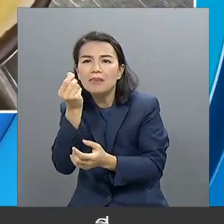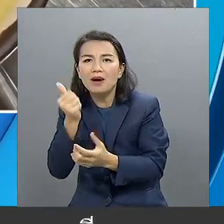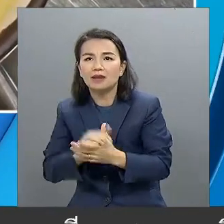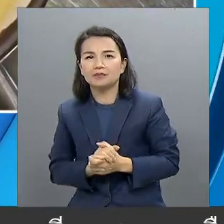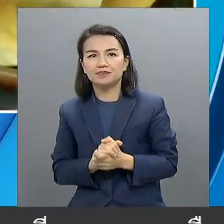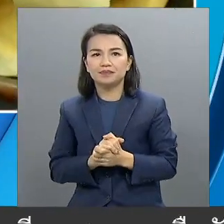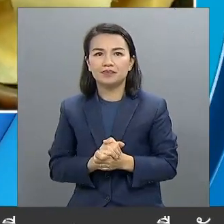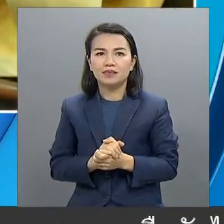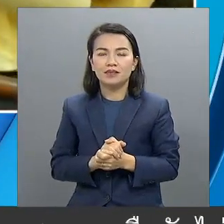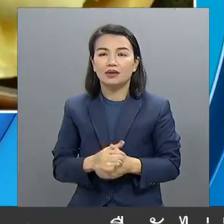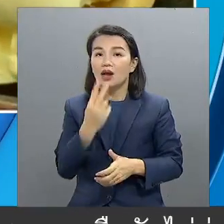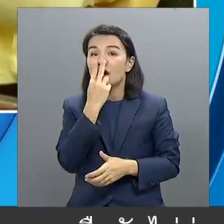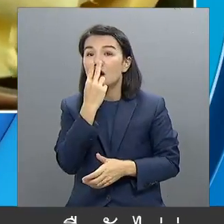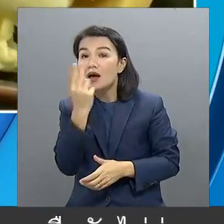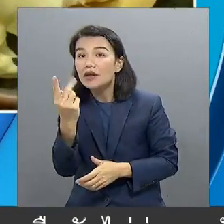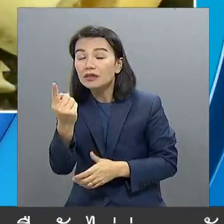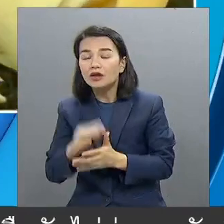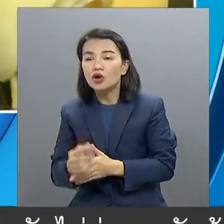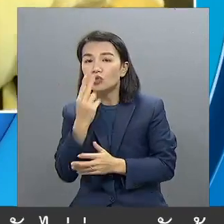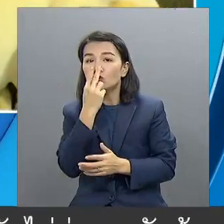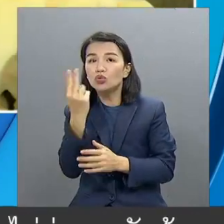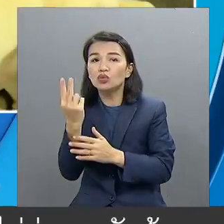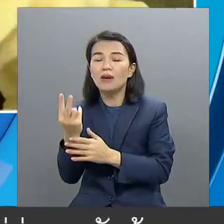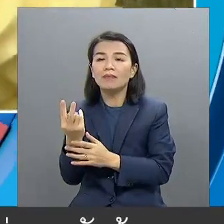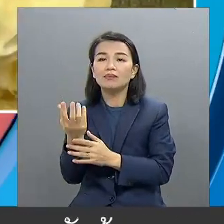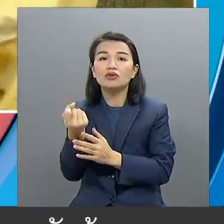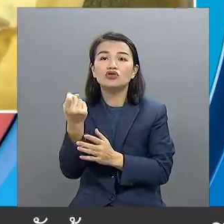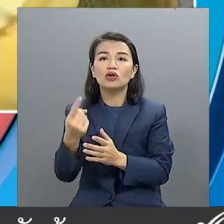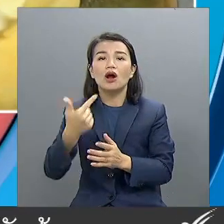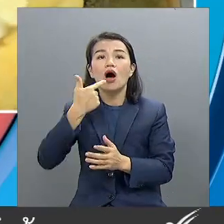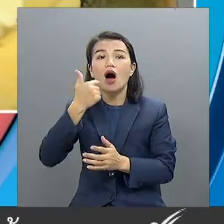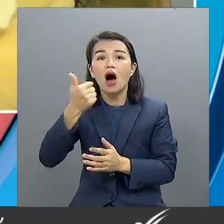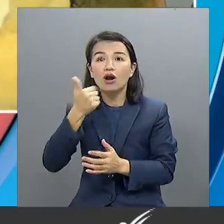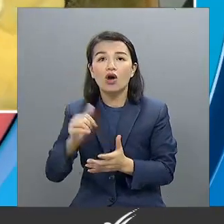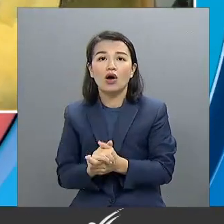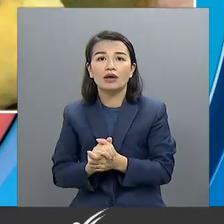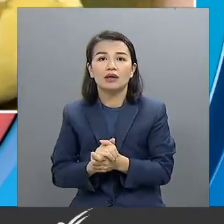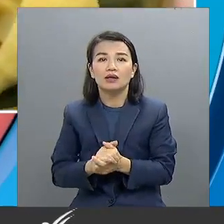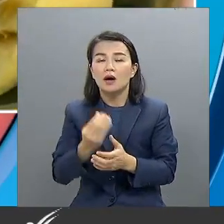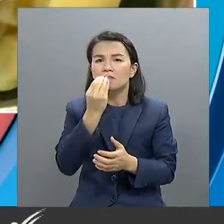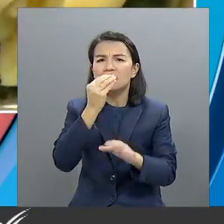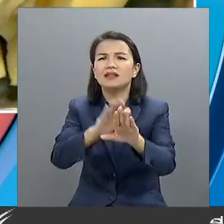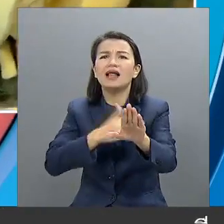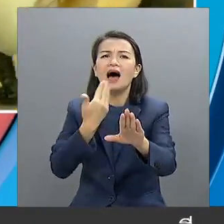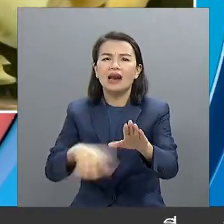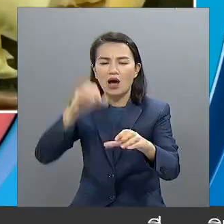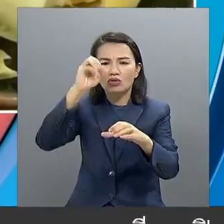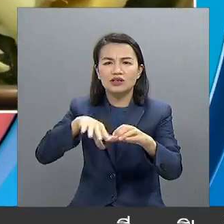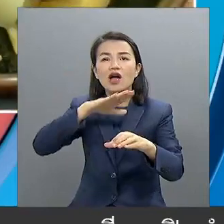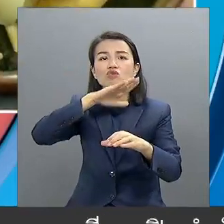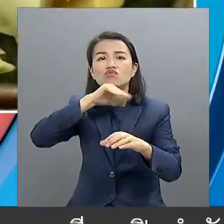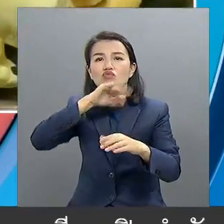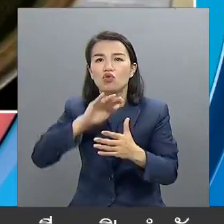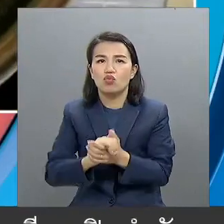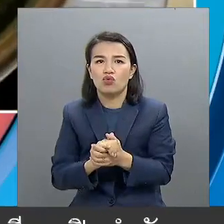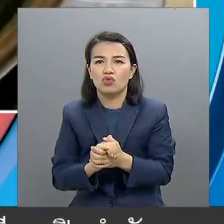ฟรมทาง live infectionุนมดาหว dispatch yeahบอกเอร่อยคะแงทficทุ dedimored in conclusionนี่มัคอนฟืมน